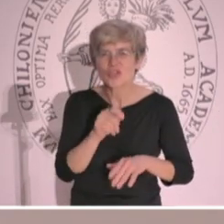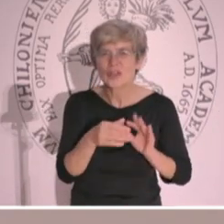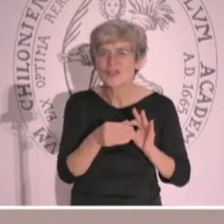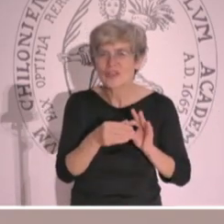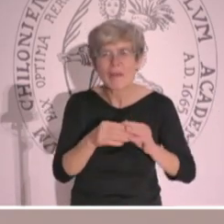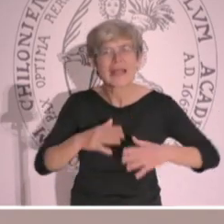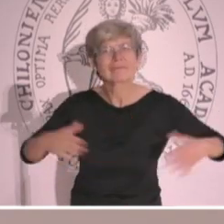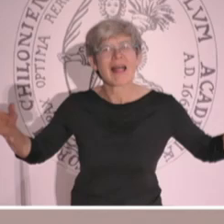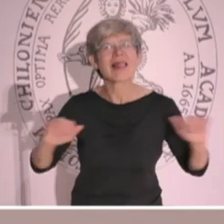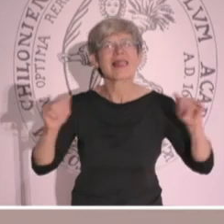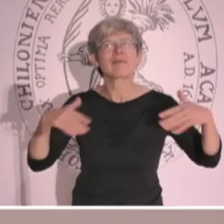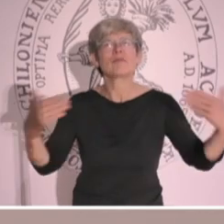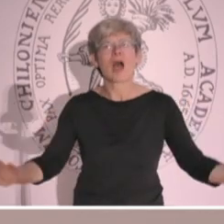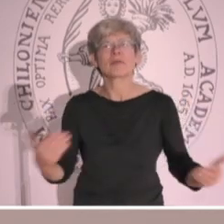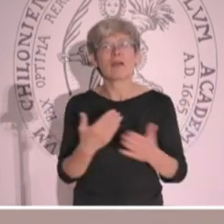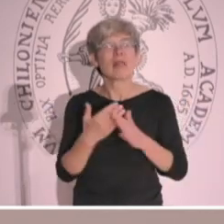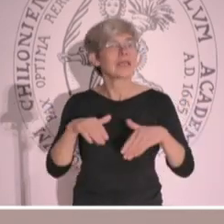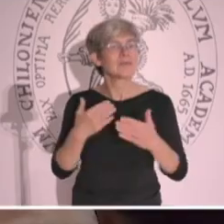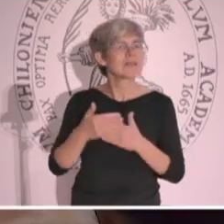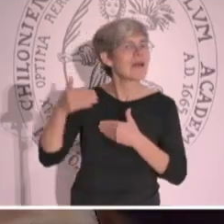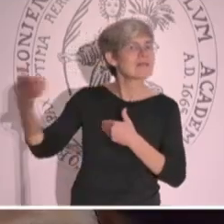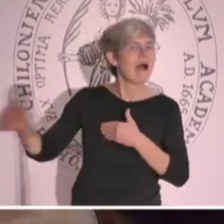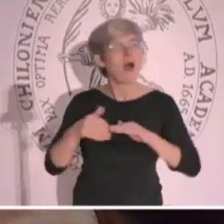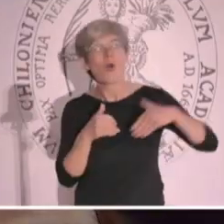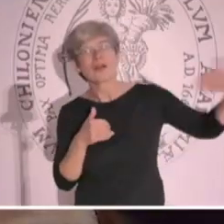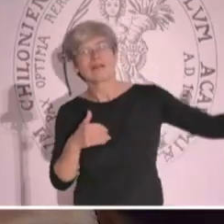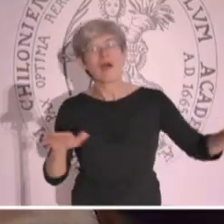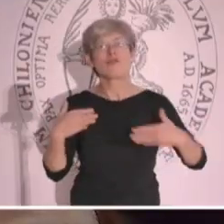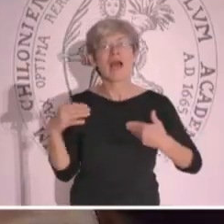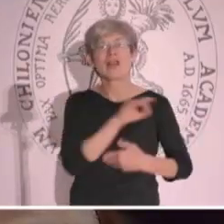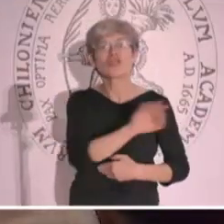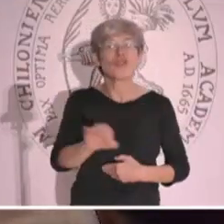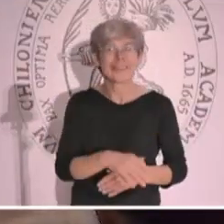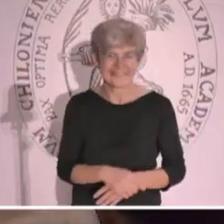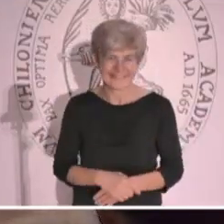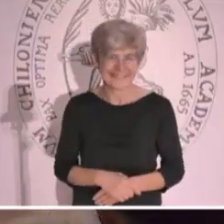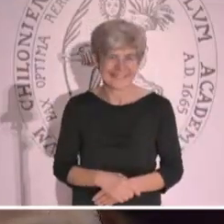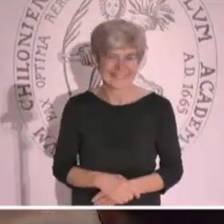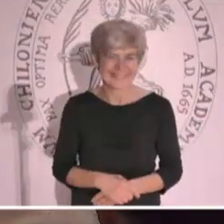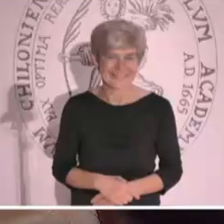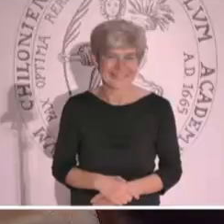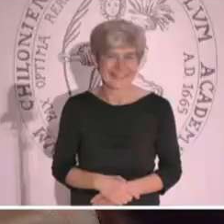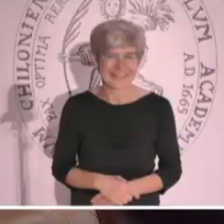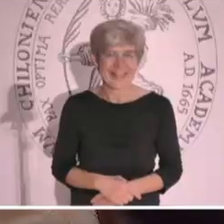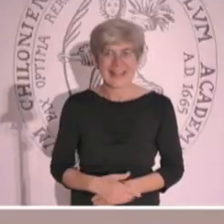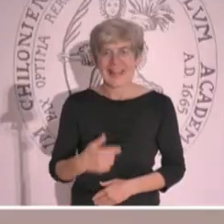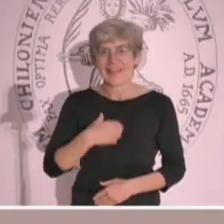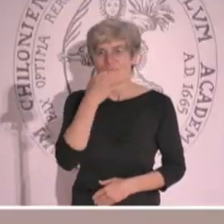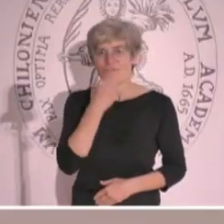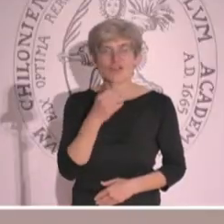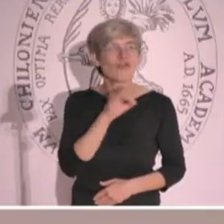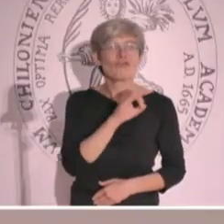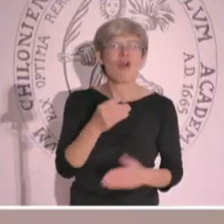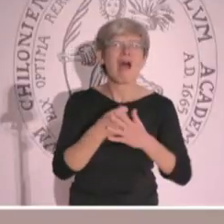lassen von Dingen, von denen Sie gar nicht geahnt haben, dass es Sie in Kiel gibt. Ich wünsche Ihnen eine wunderbare Zeit